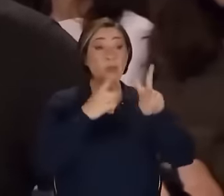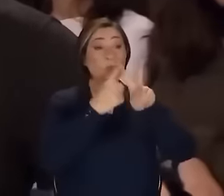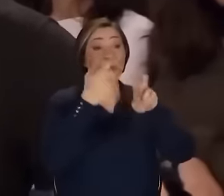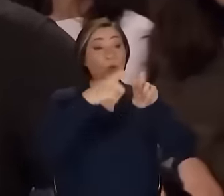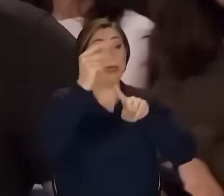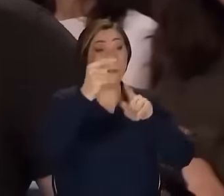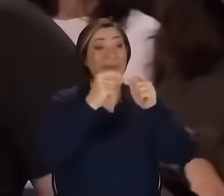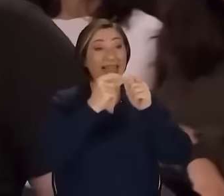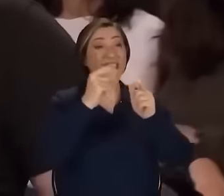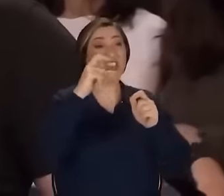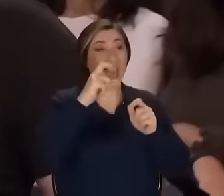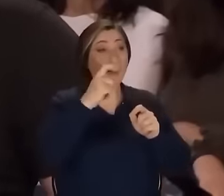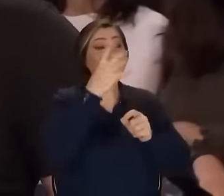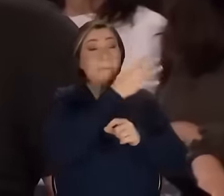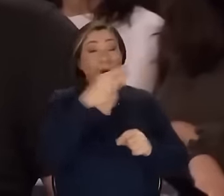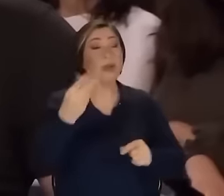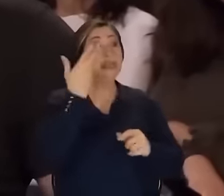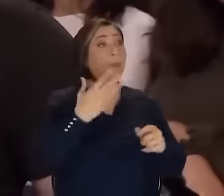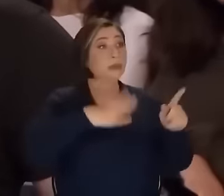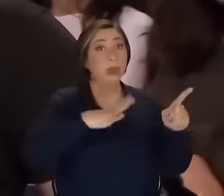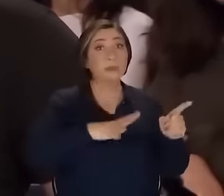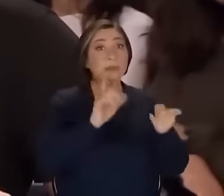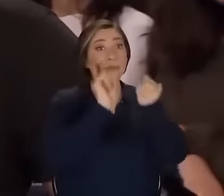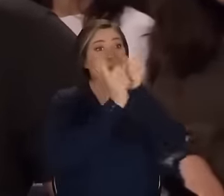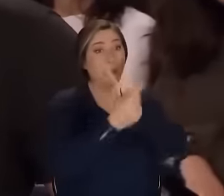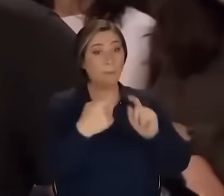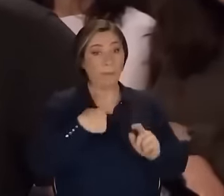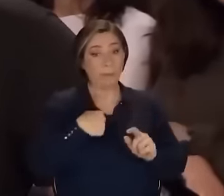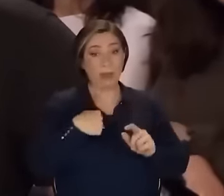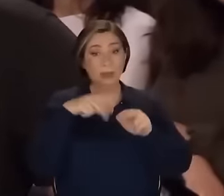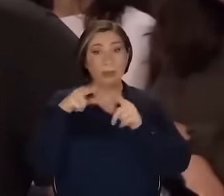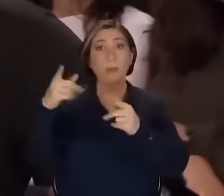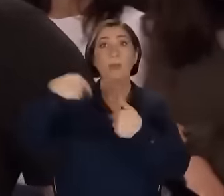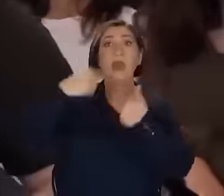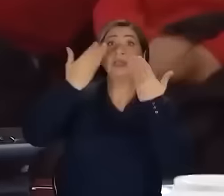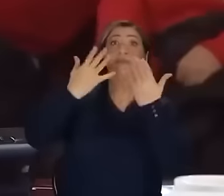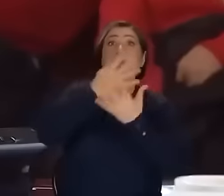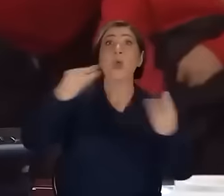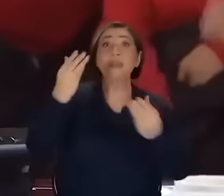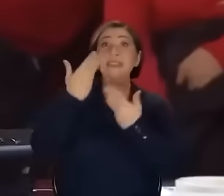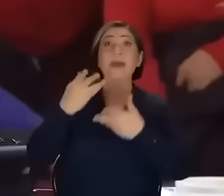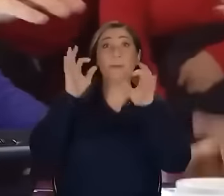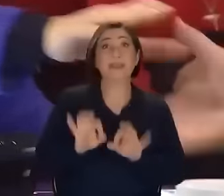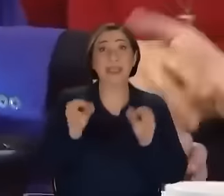Bilge Ceylan milyonlarca izlensin isterken ben bu sefer Nuri Bilge Ceylan kadar izlenmeye